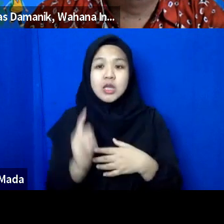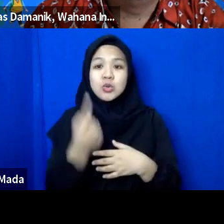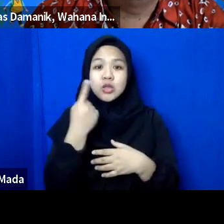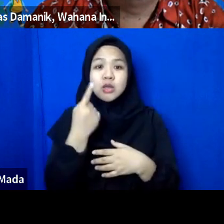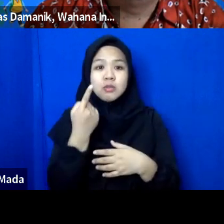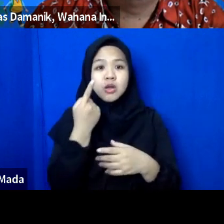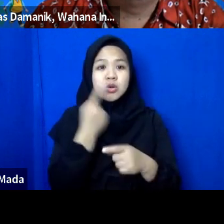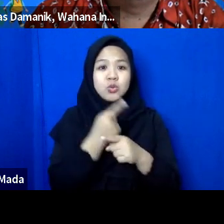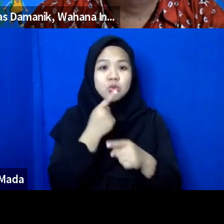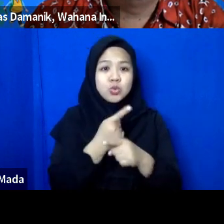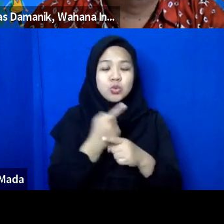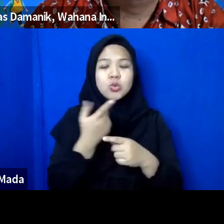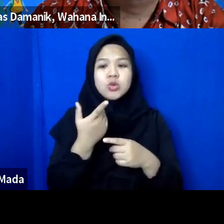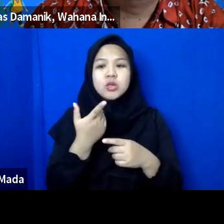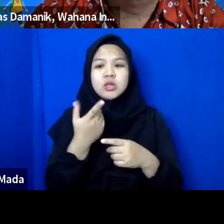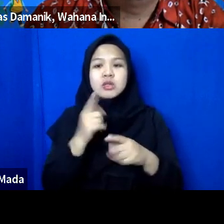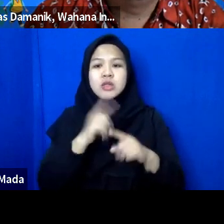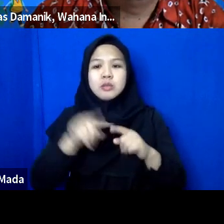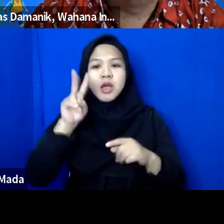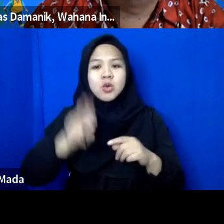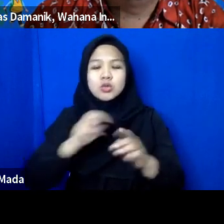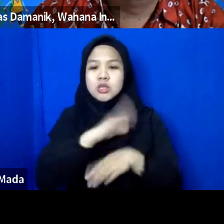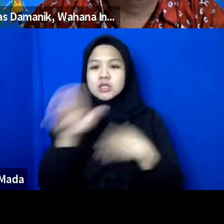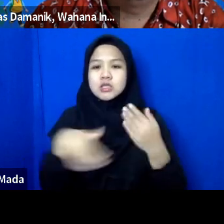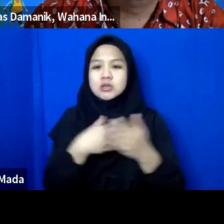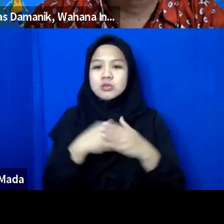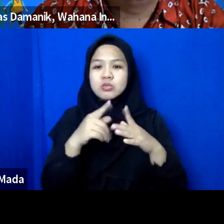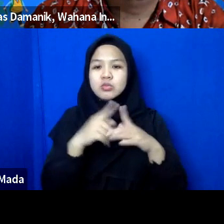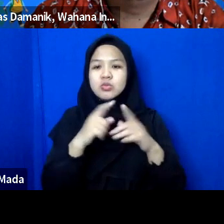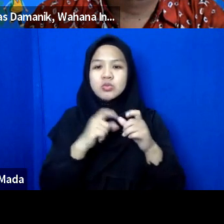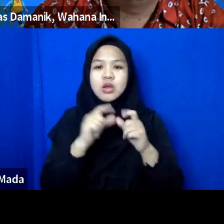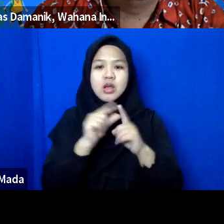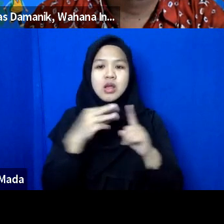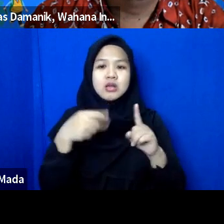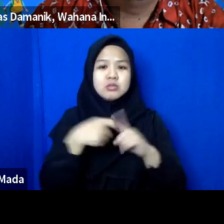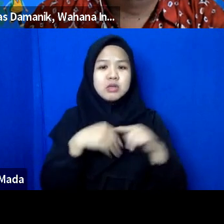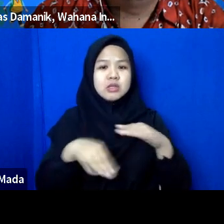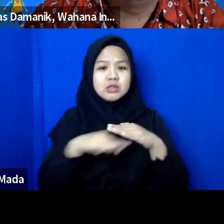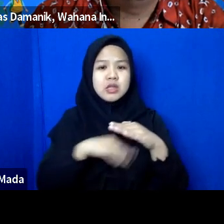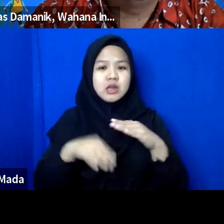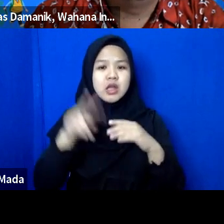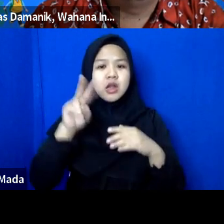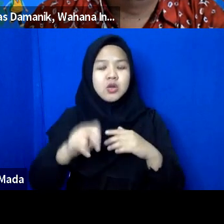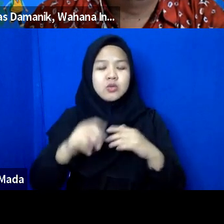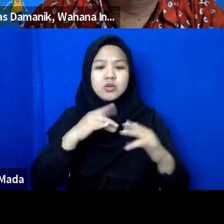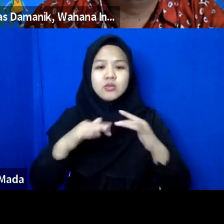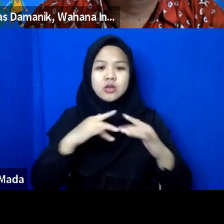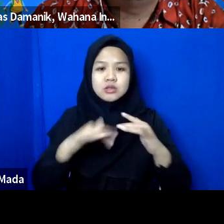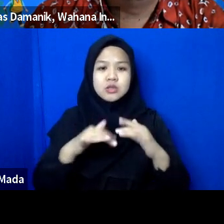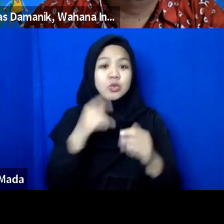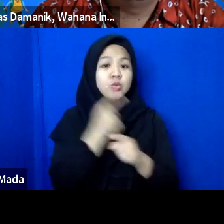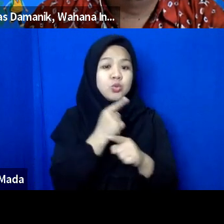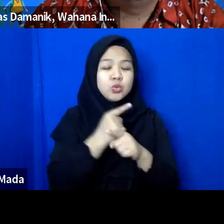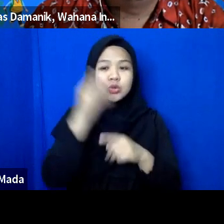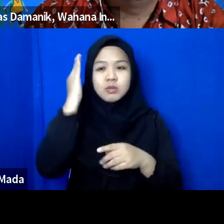guru lama belajar tetapi yang sahrojat semua aspek semua standar harus diakomodasi guru